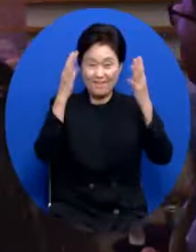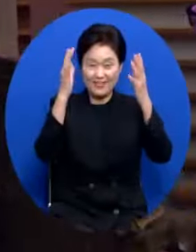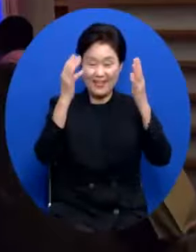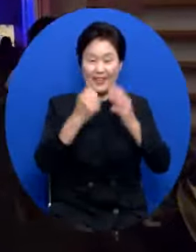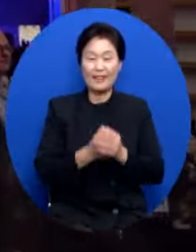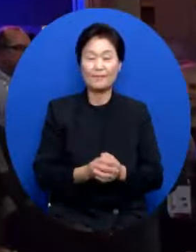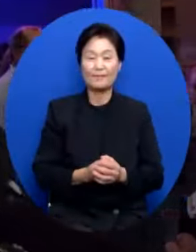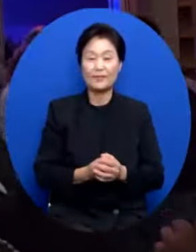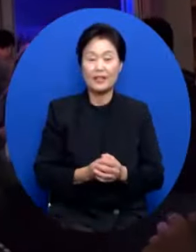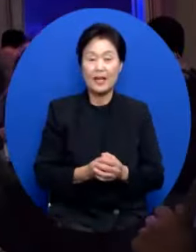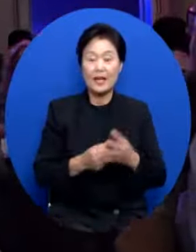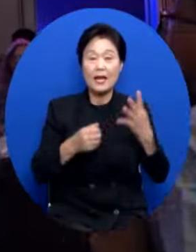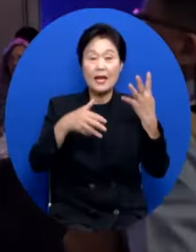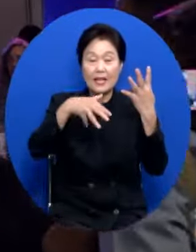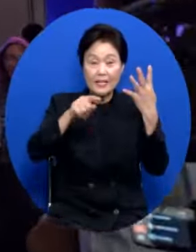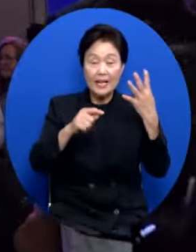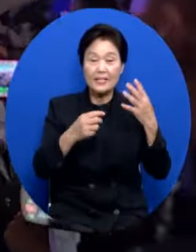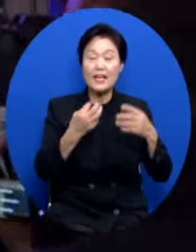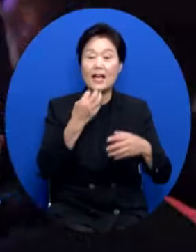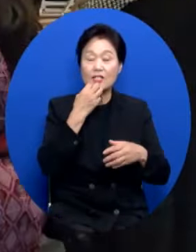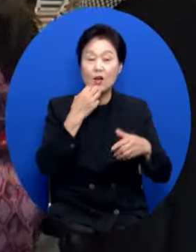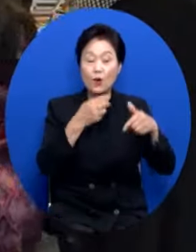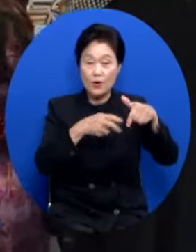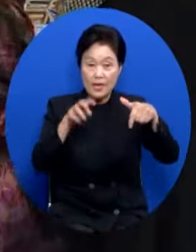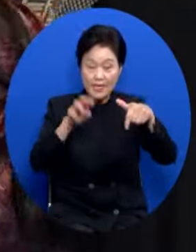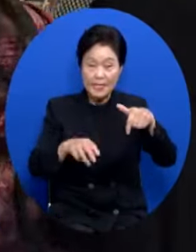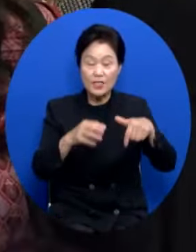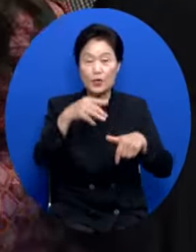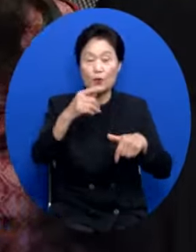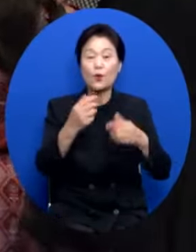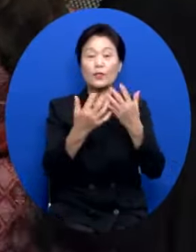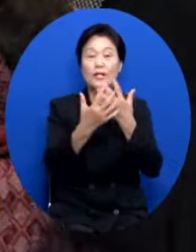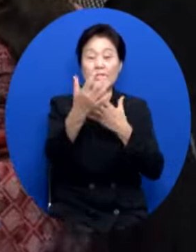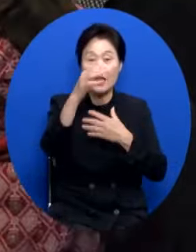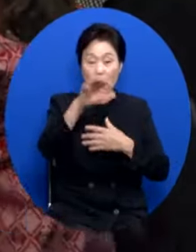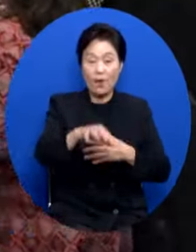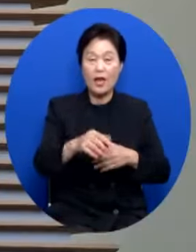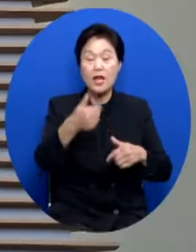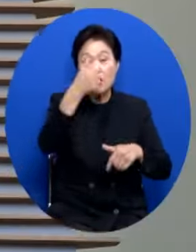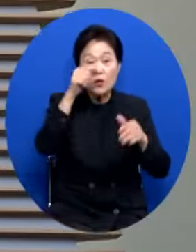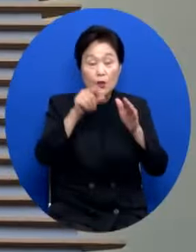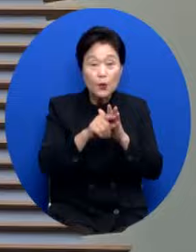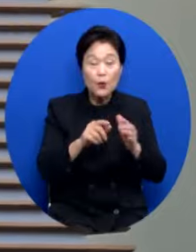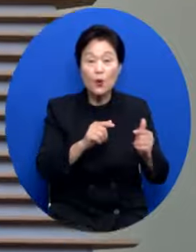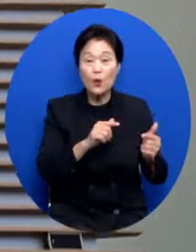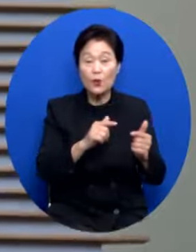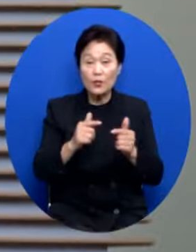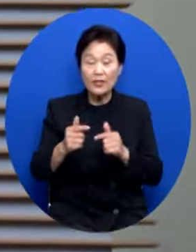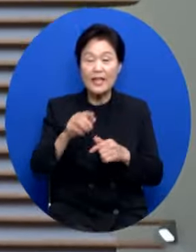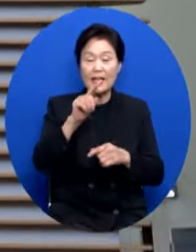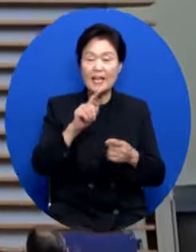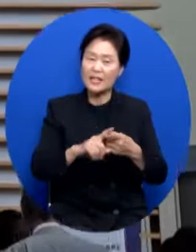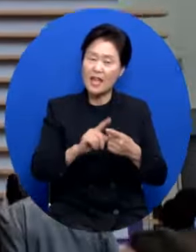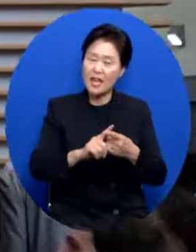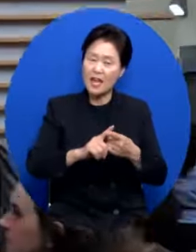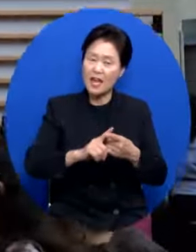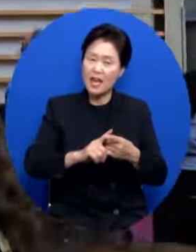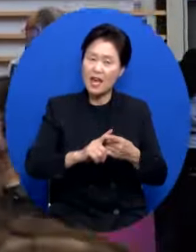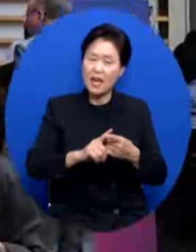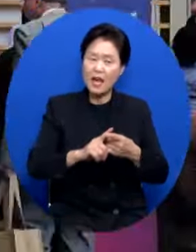활기차게 시작한 제4차 서울-인천-로잔대회. 하지만 이들이 기독교계에 던질 의미는 상당히